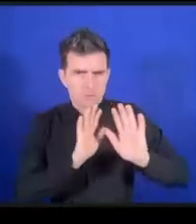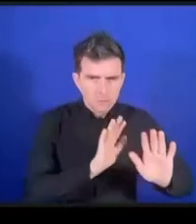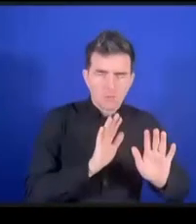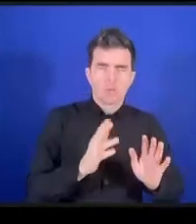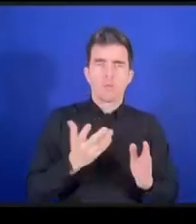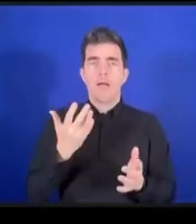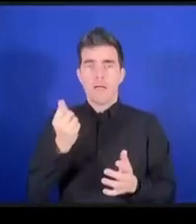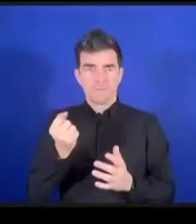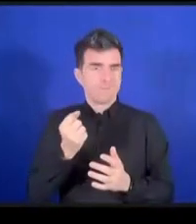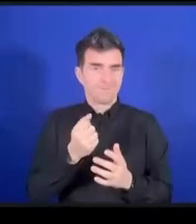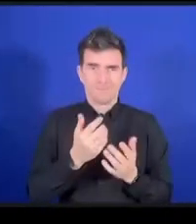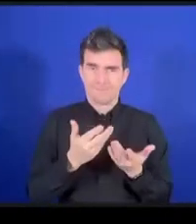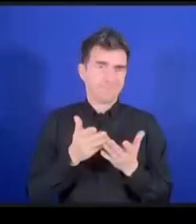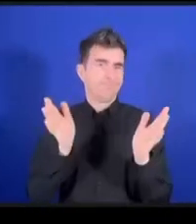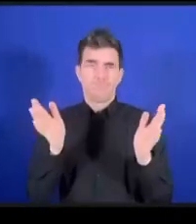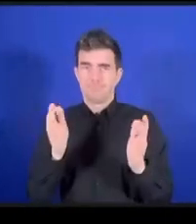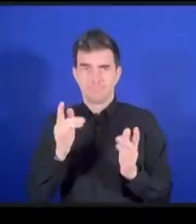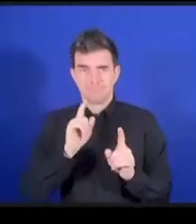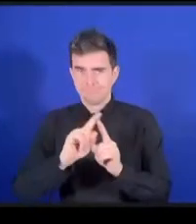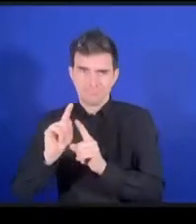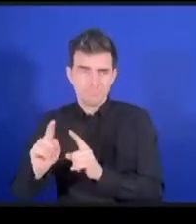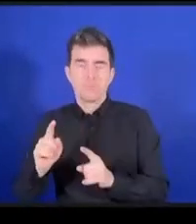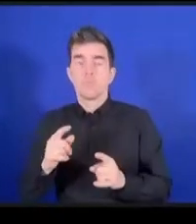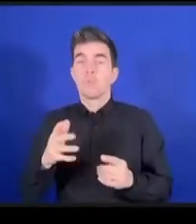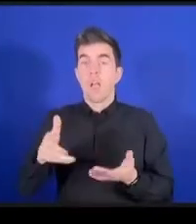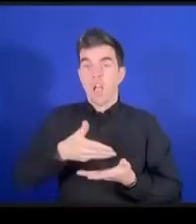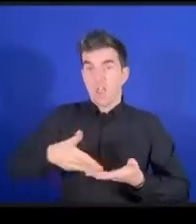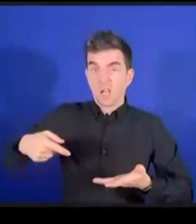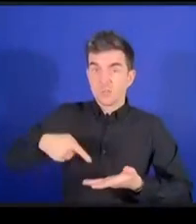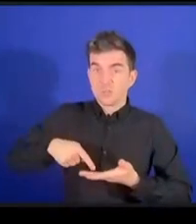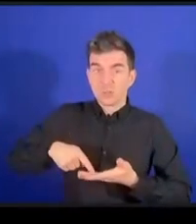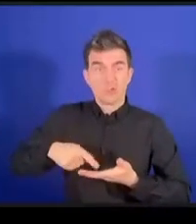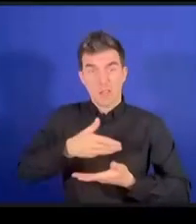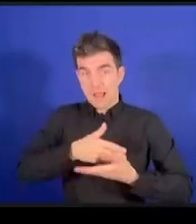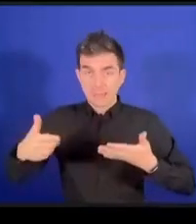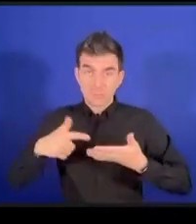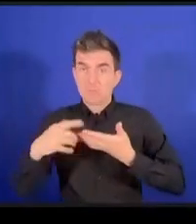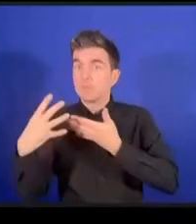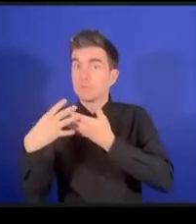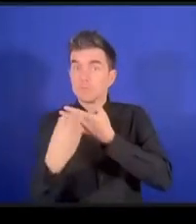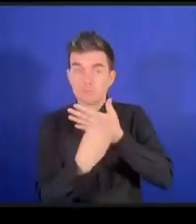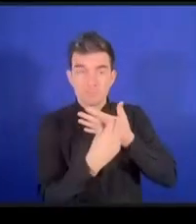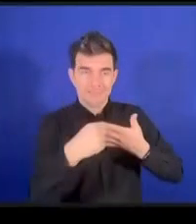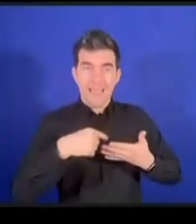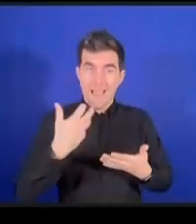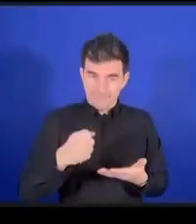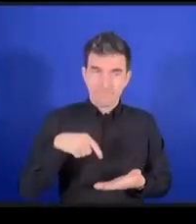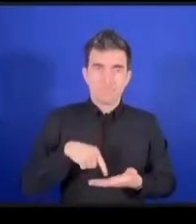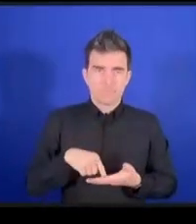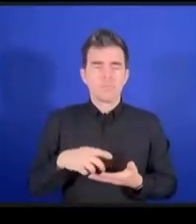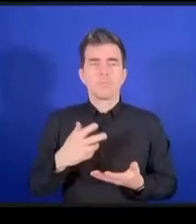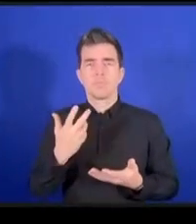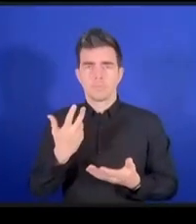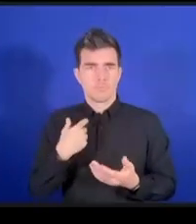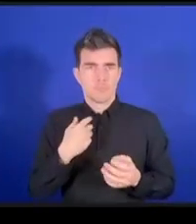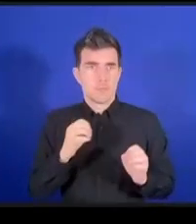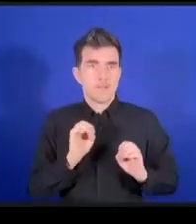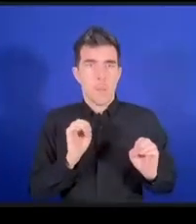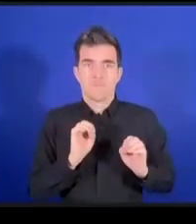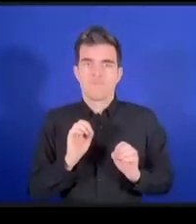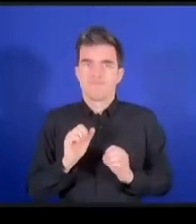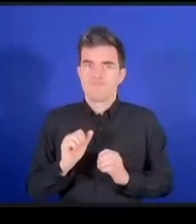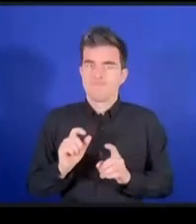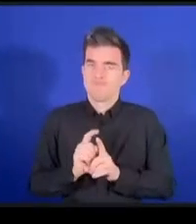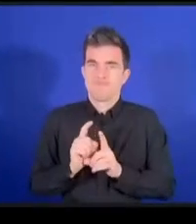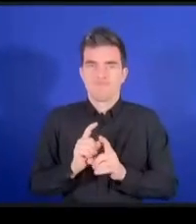искусственного интеллекта но при этом мы не смогли учредить какое-либо